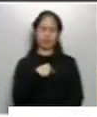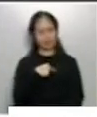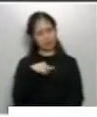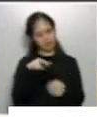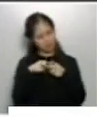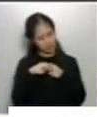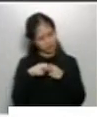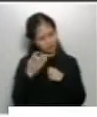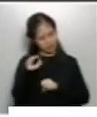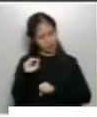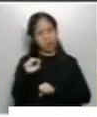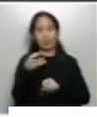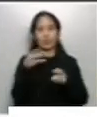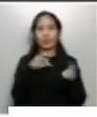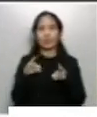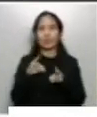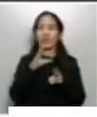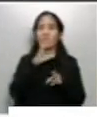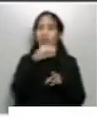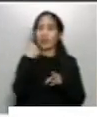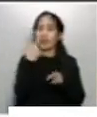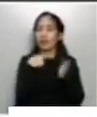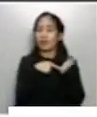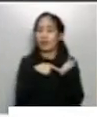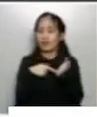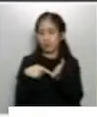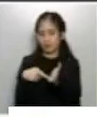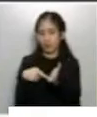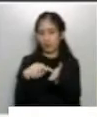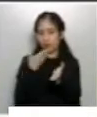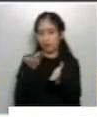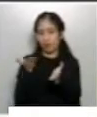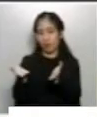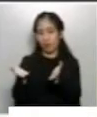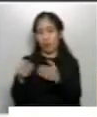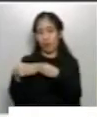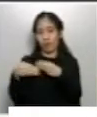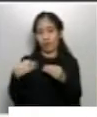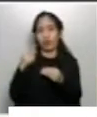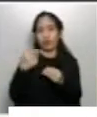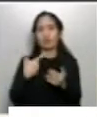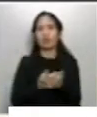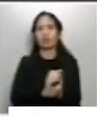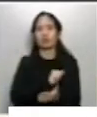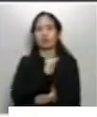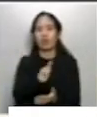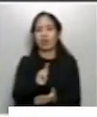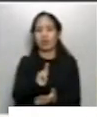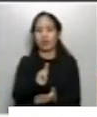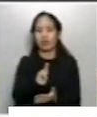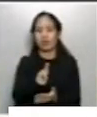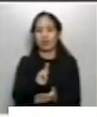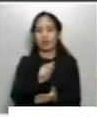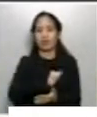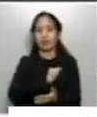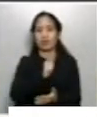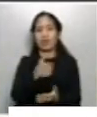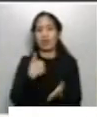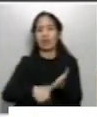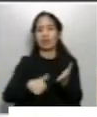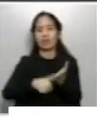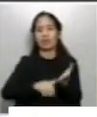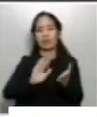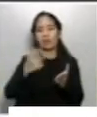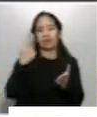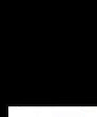ธีการว่าผู้ยื่นขอประนีประนอมต้องจ่ายค่าธรรมเนียมศาลจ